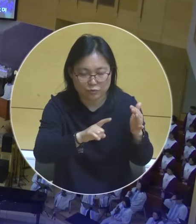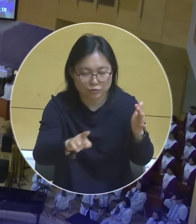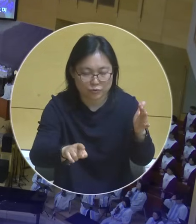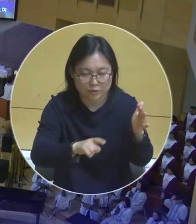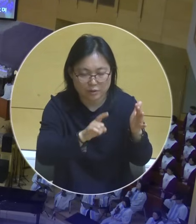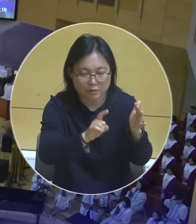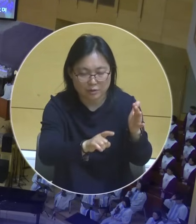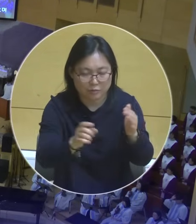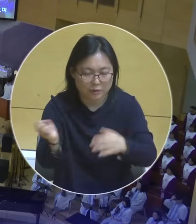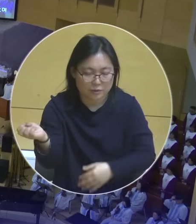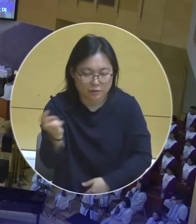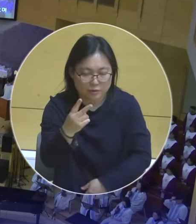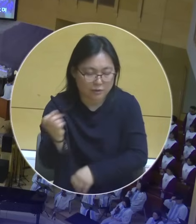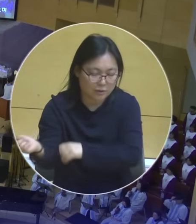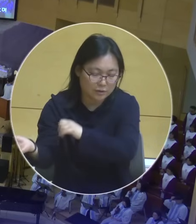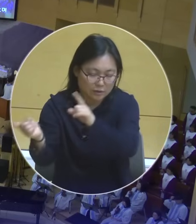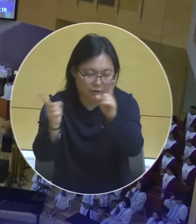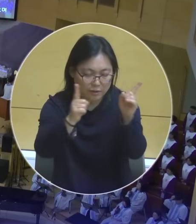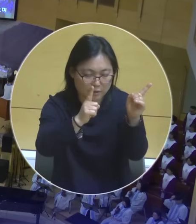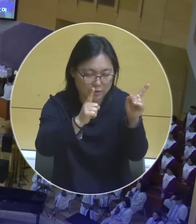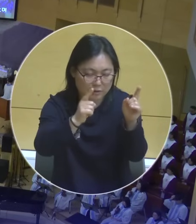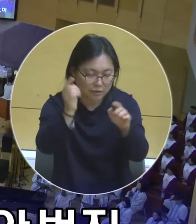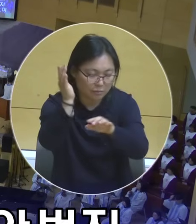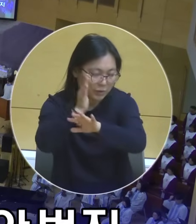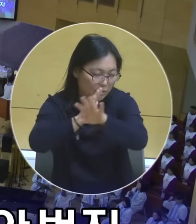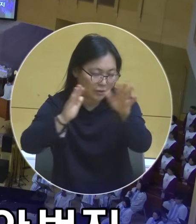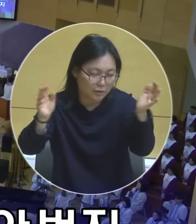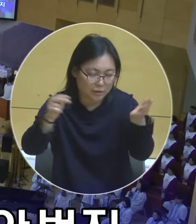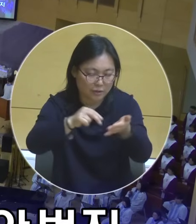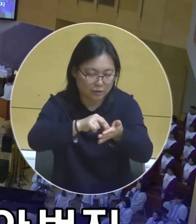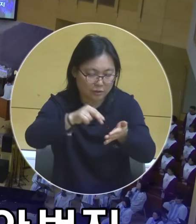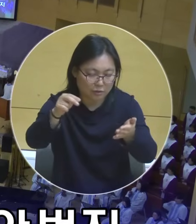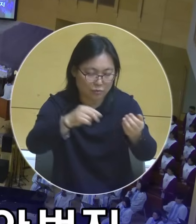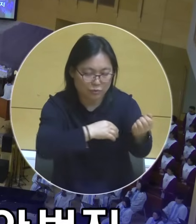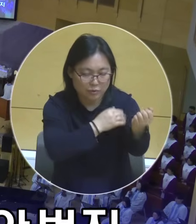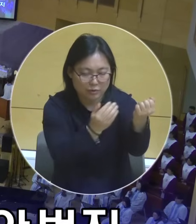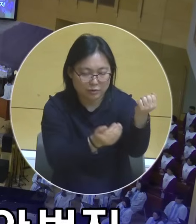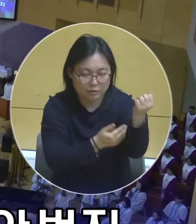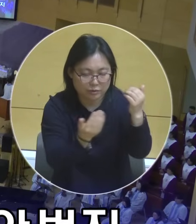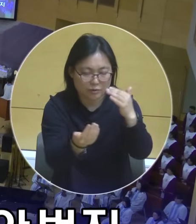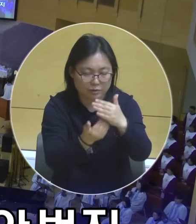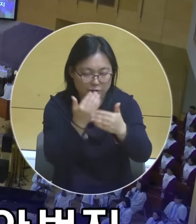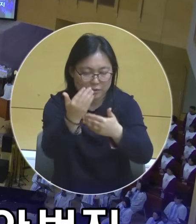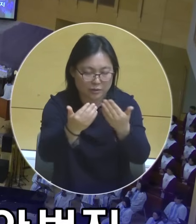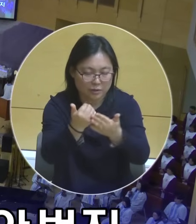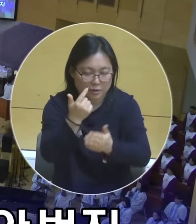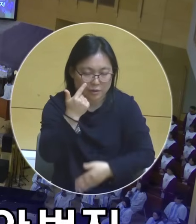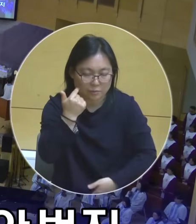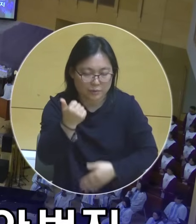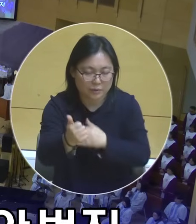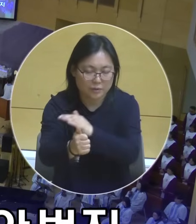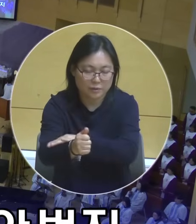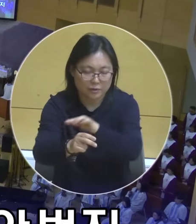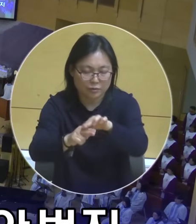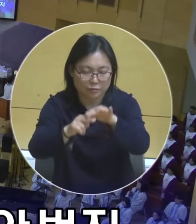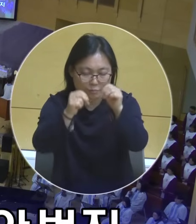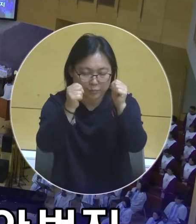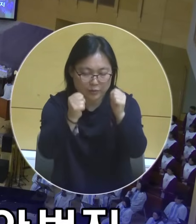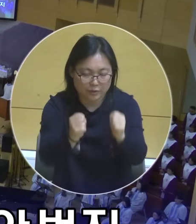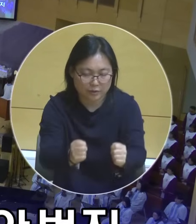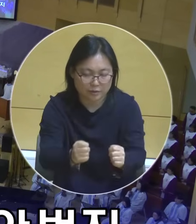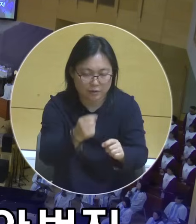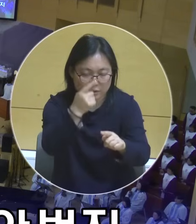만에 죽은 자 가운데서 다시 살아나셨으며 하늘에 오르시어 전능하신 아버지